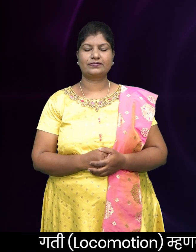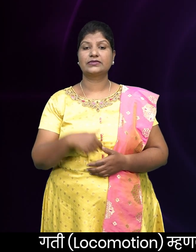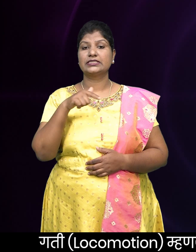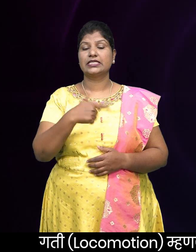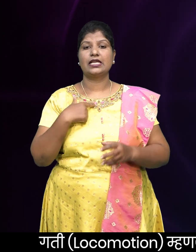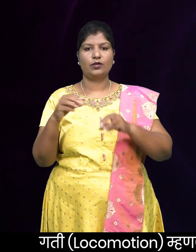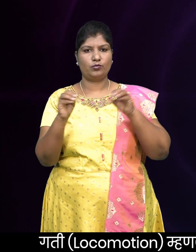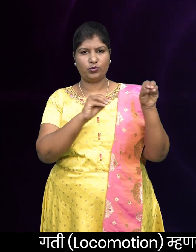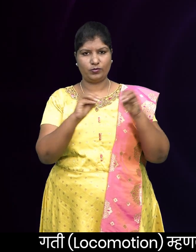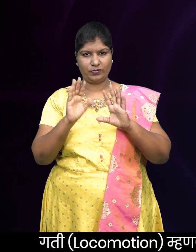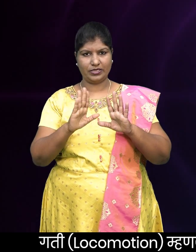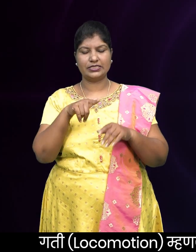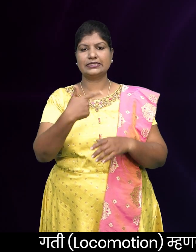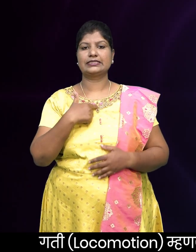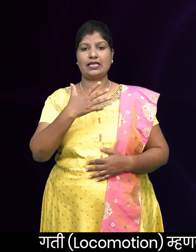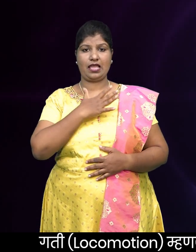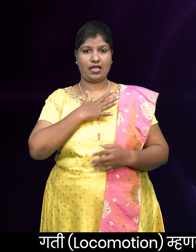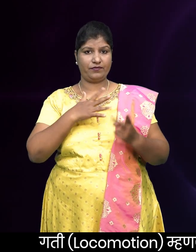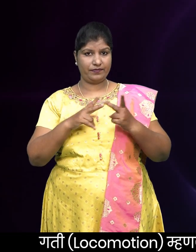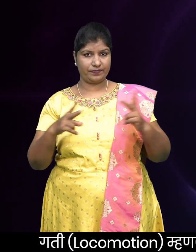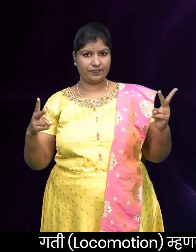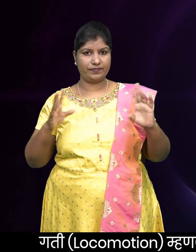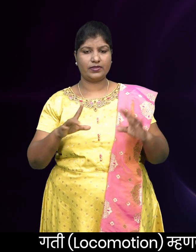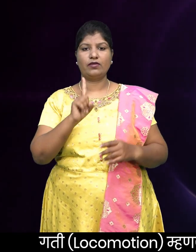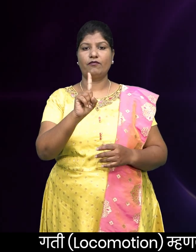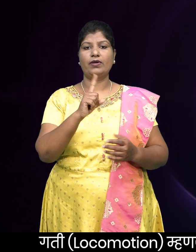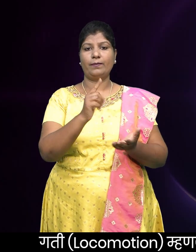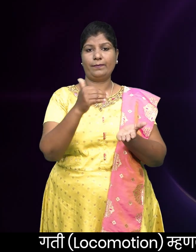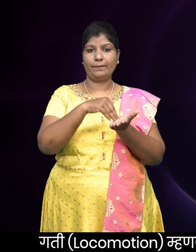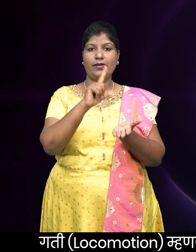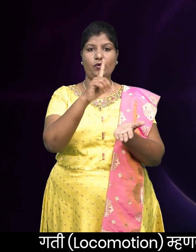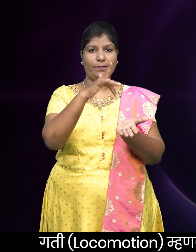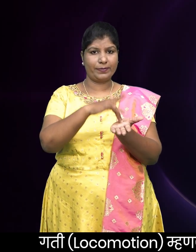गती लोकोमोशन म्हणजे सजीवाचे एका ठिकाणाहून दुसऱ्या ठिकाणी जाणे.